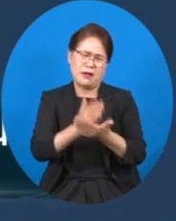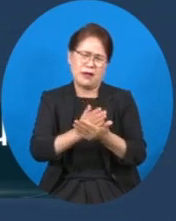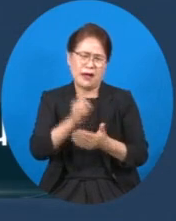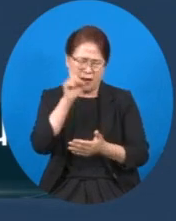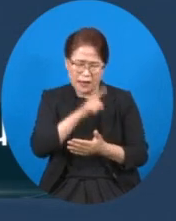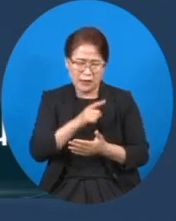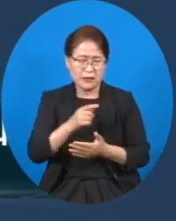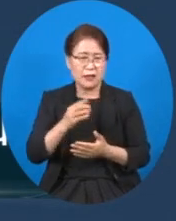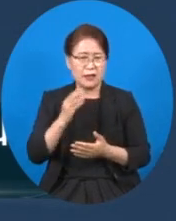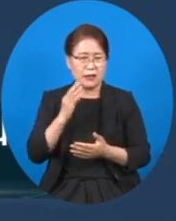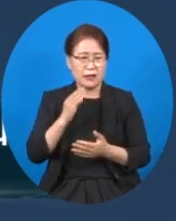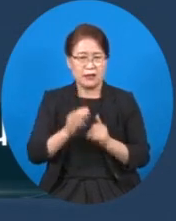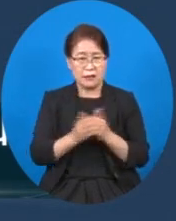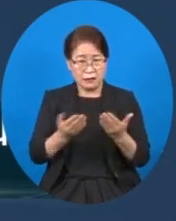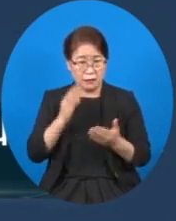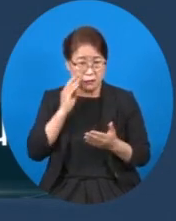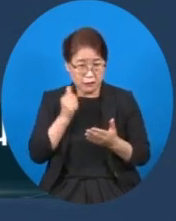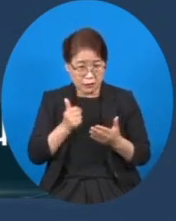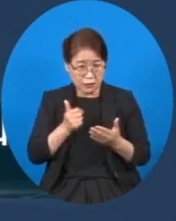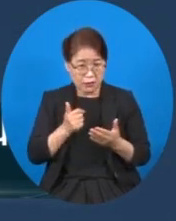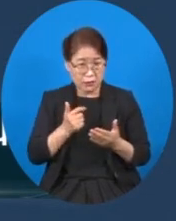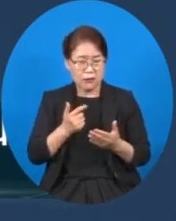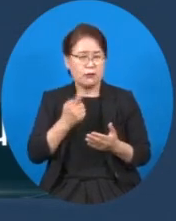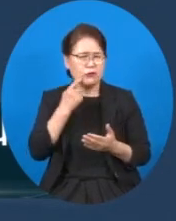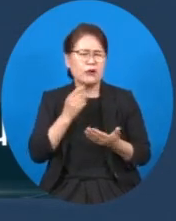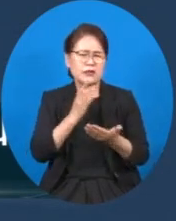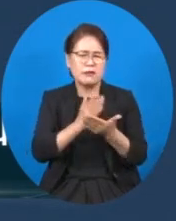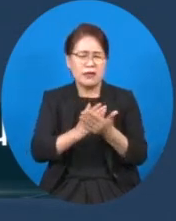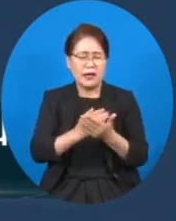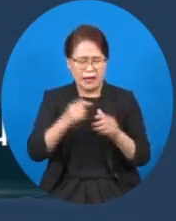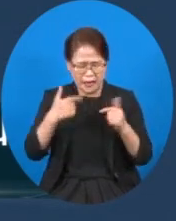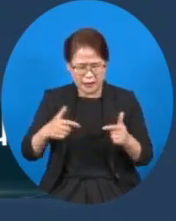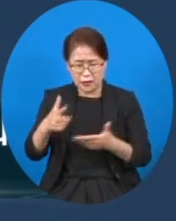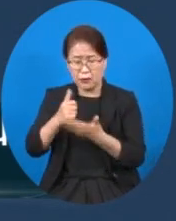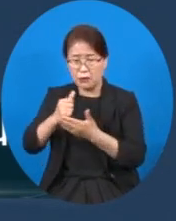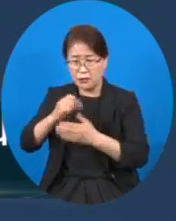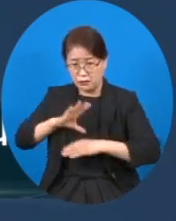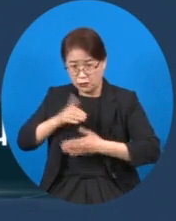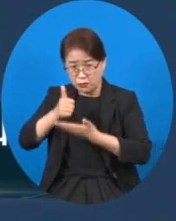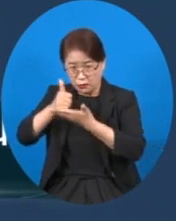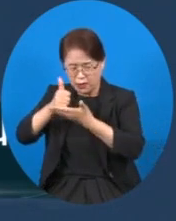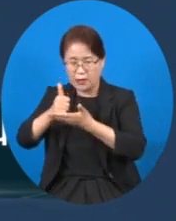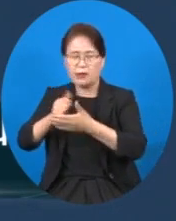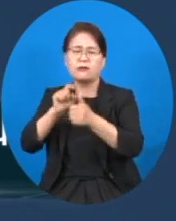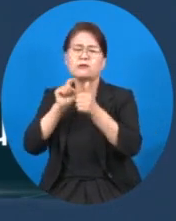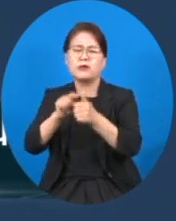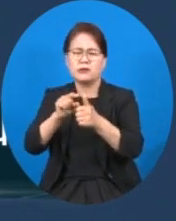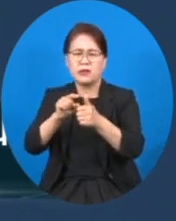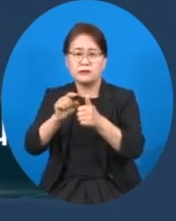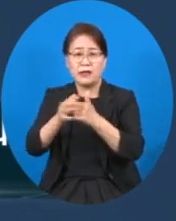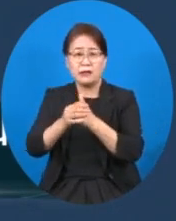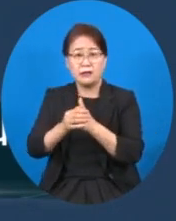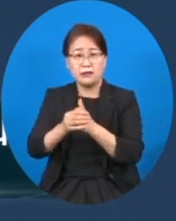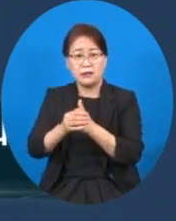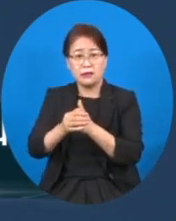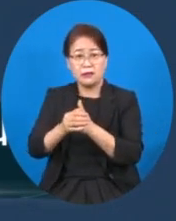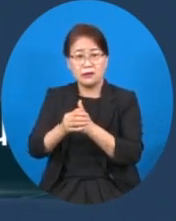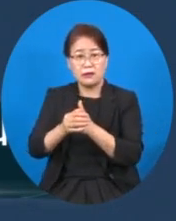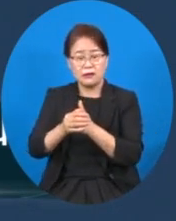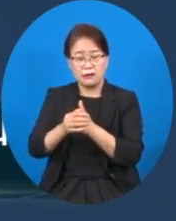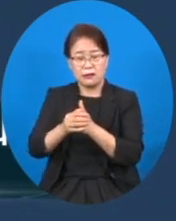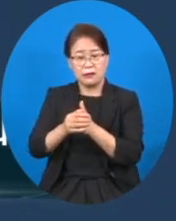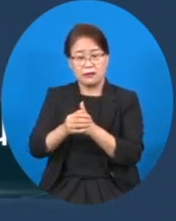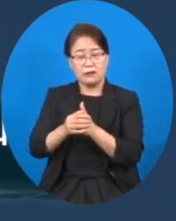거죠. 그리고 다음에 뭐예요? 항상 여호와를 경외하라는 거예요. 그러면 항상 여호와를